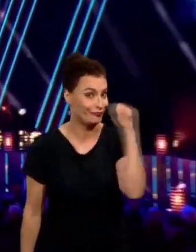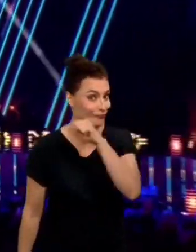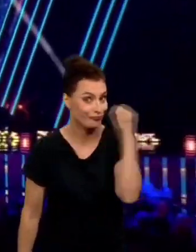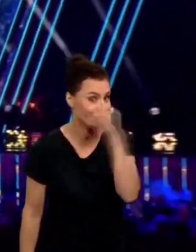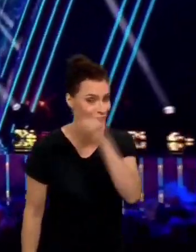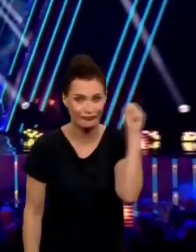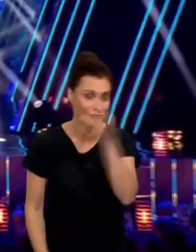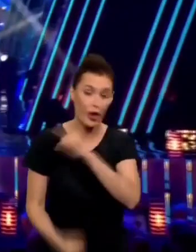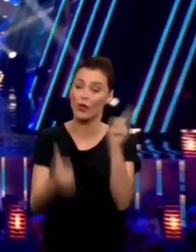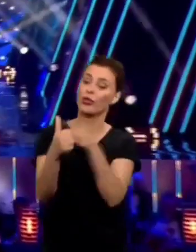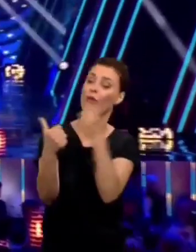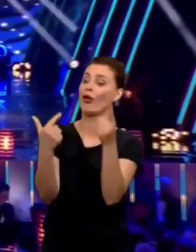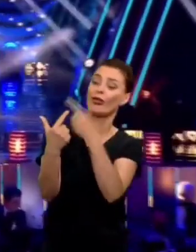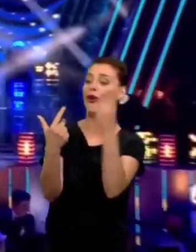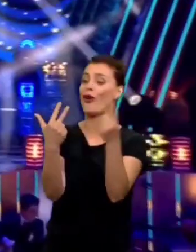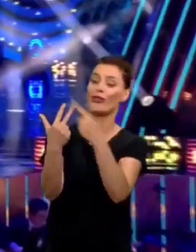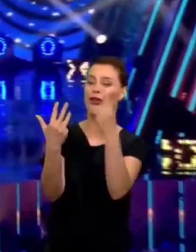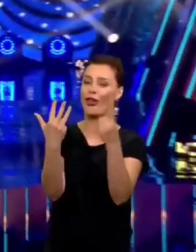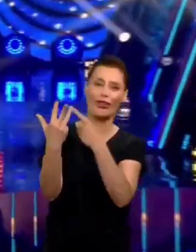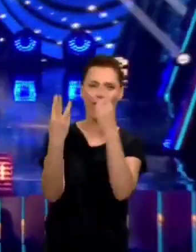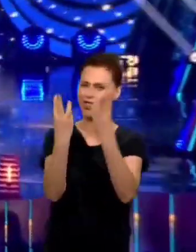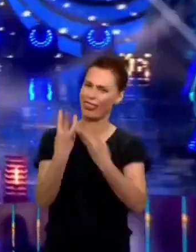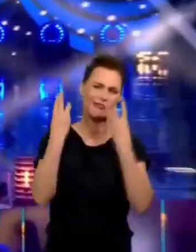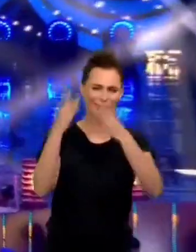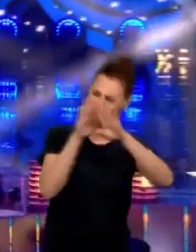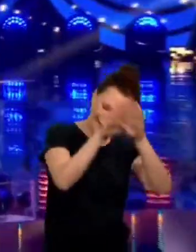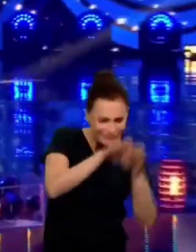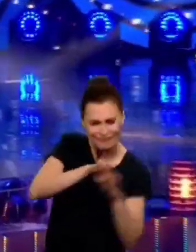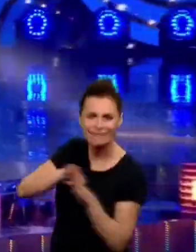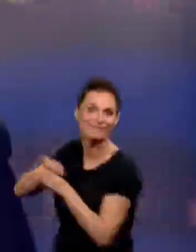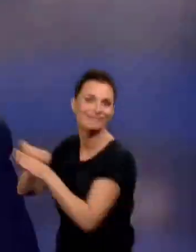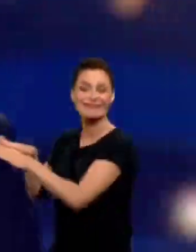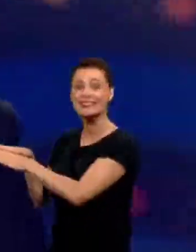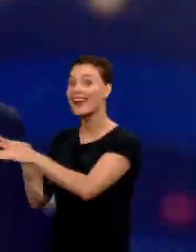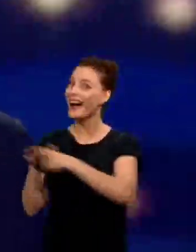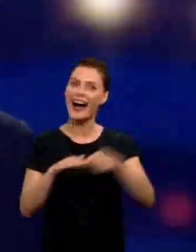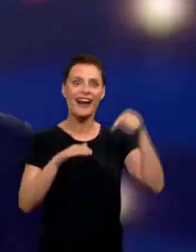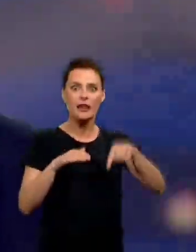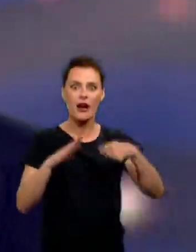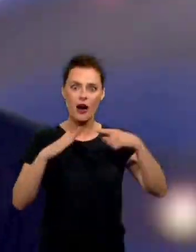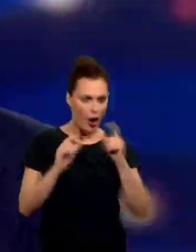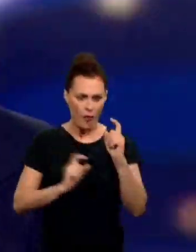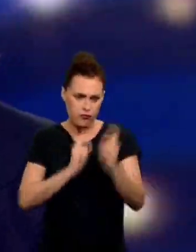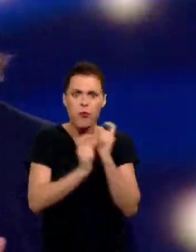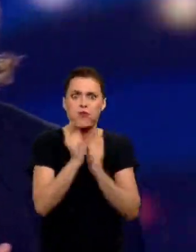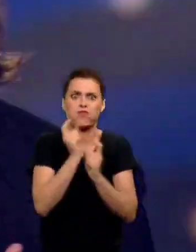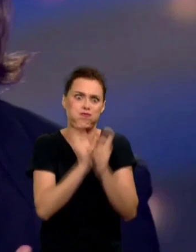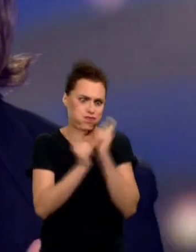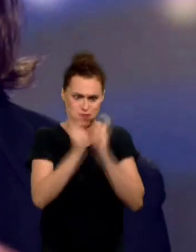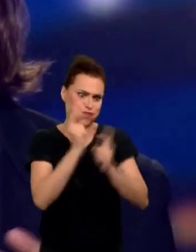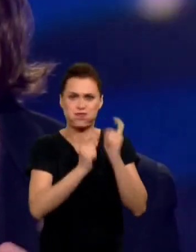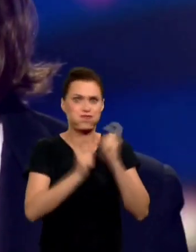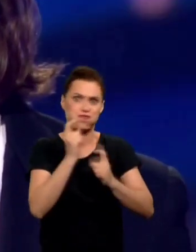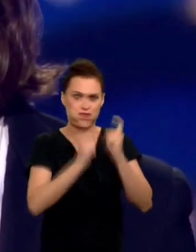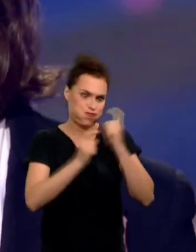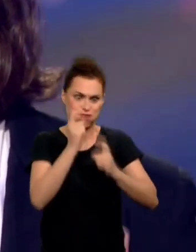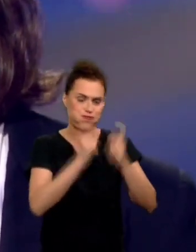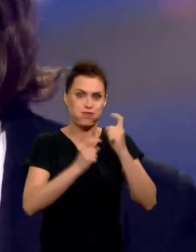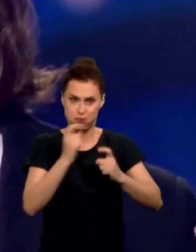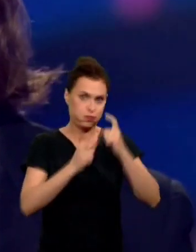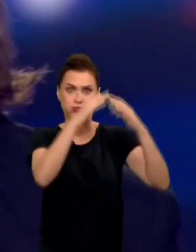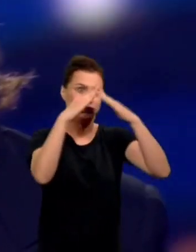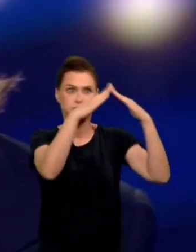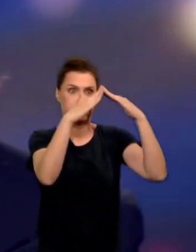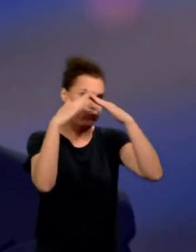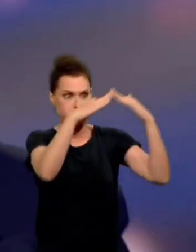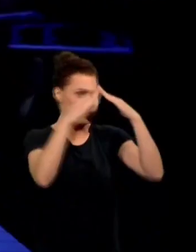są śmieszne dość i nie warte nawet gry. A cały dom trzęsie się